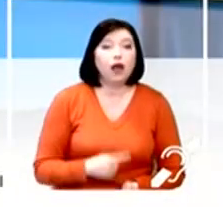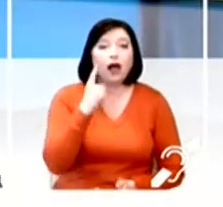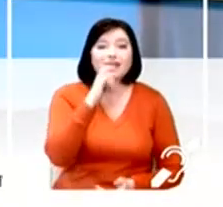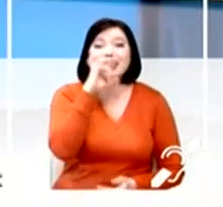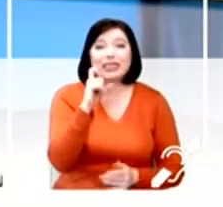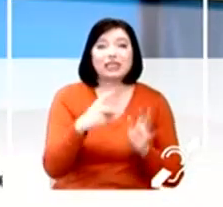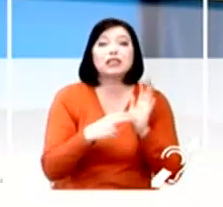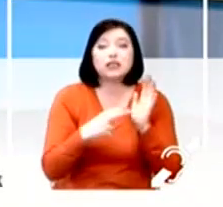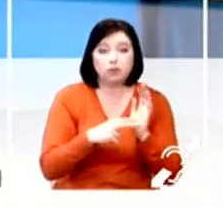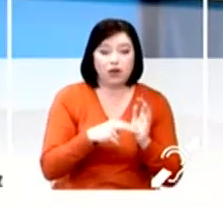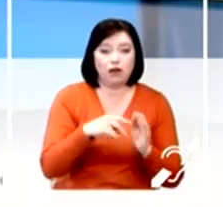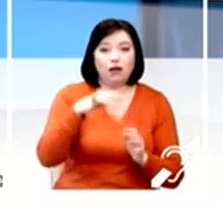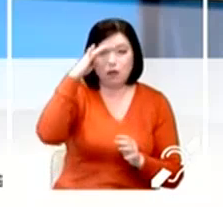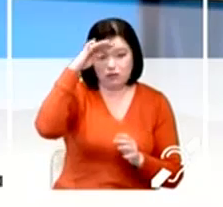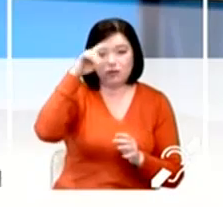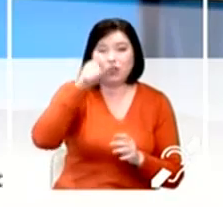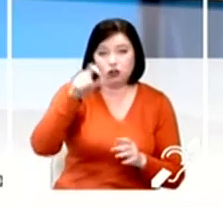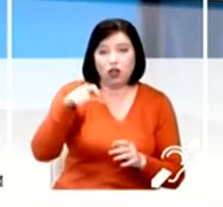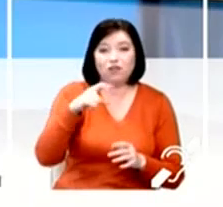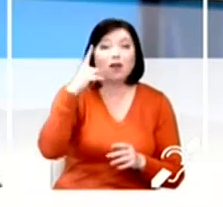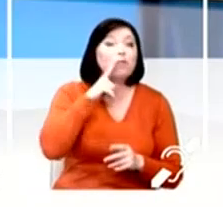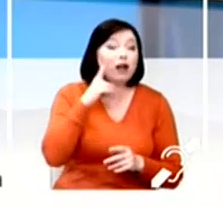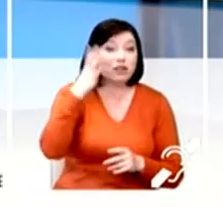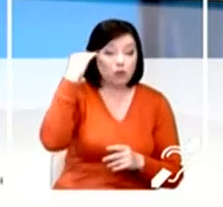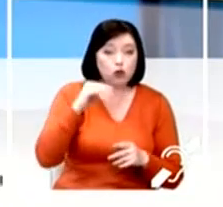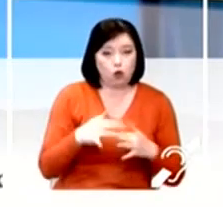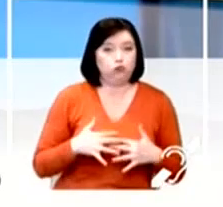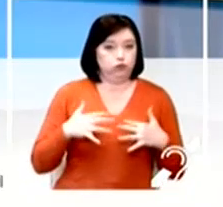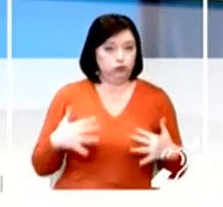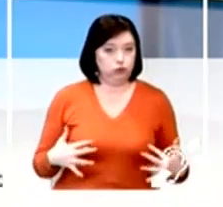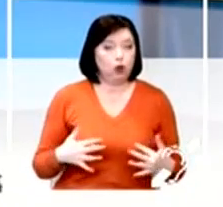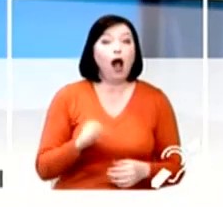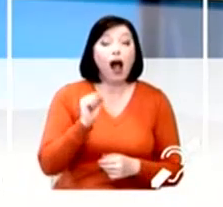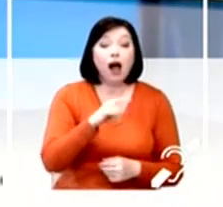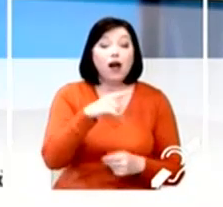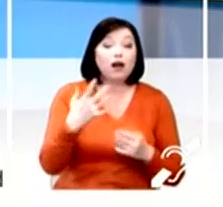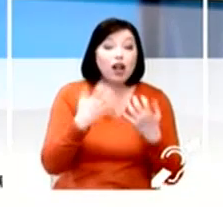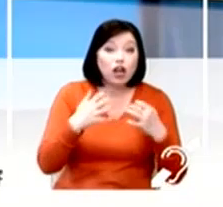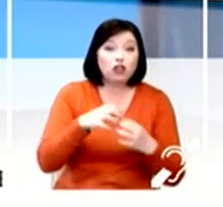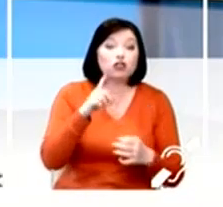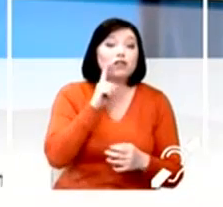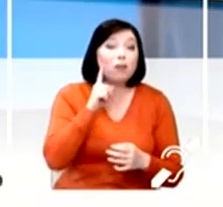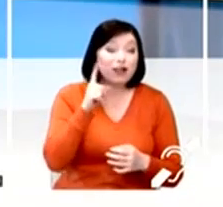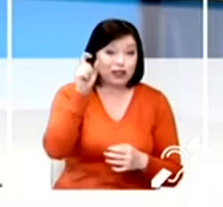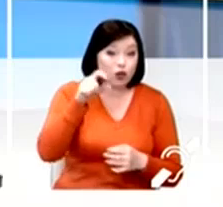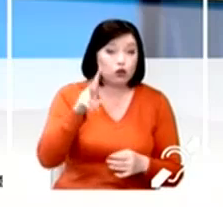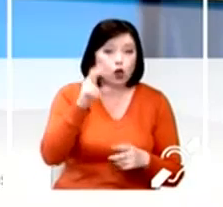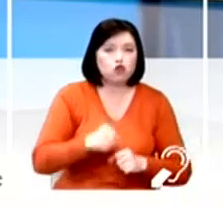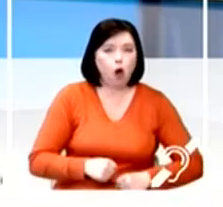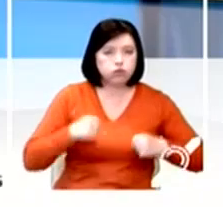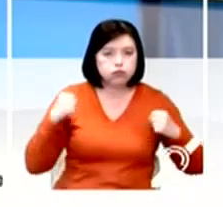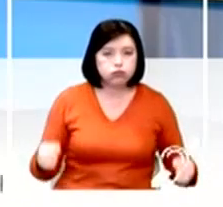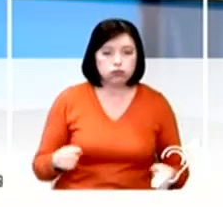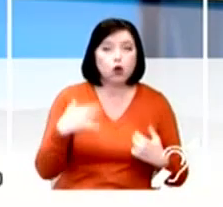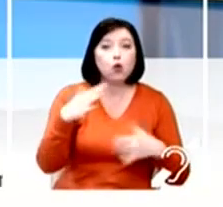Unul din 7 adolescenți din Republica Moldova este supraponderal, iar numărul tinerilor care suferă de obezitate a ajuns anul